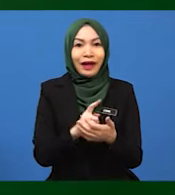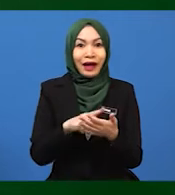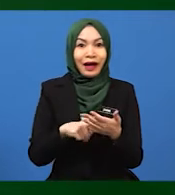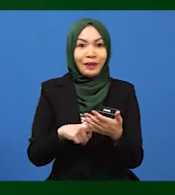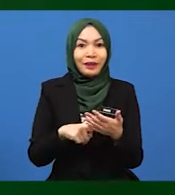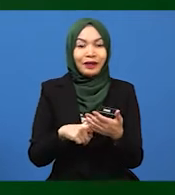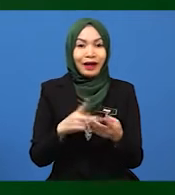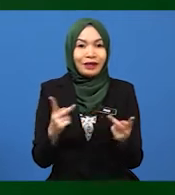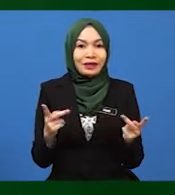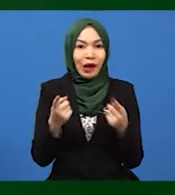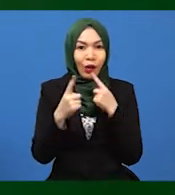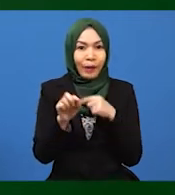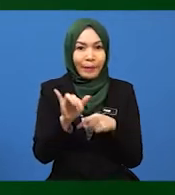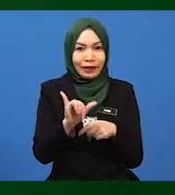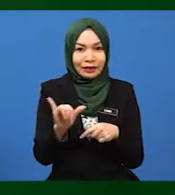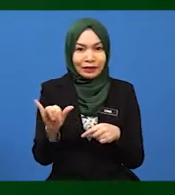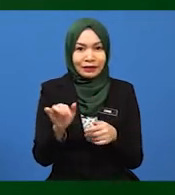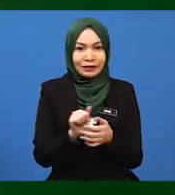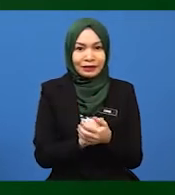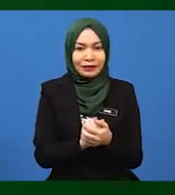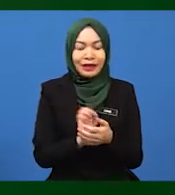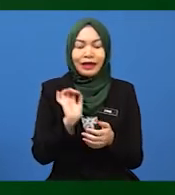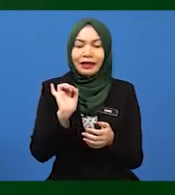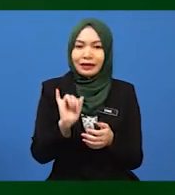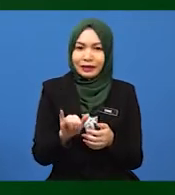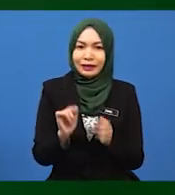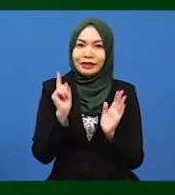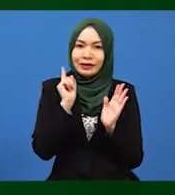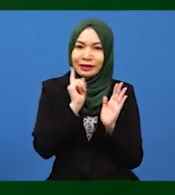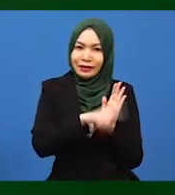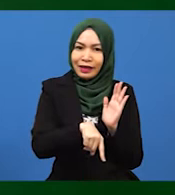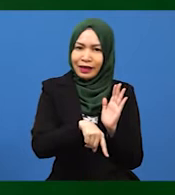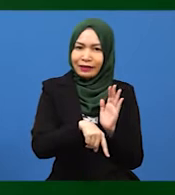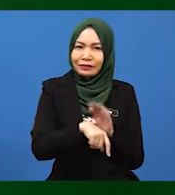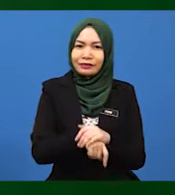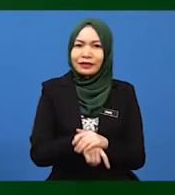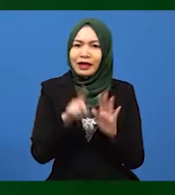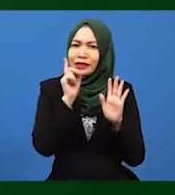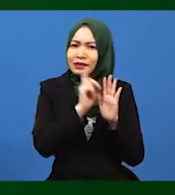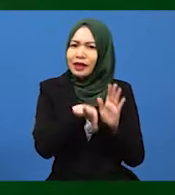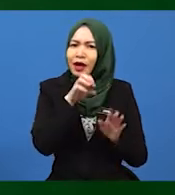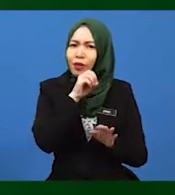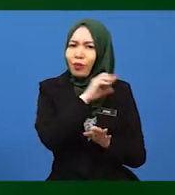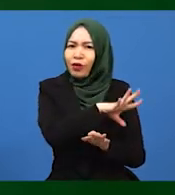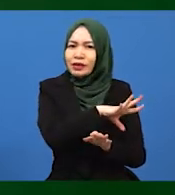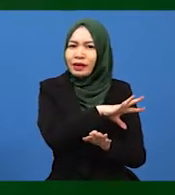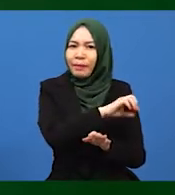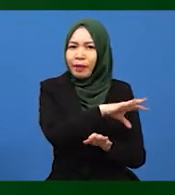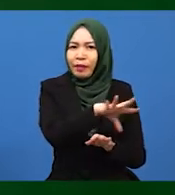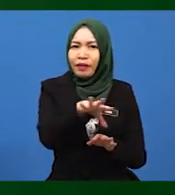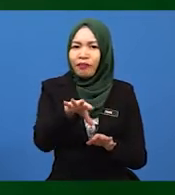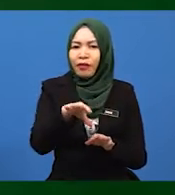kamu tulis? Ya. Jangan. Jangan buang